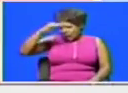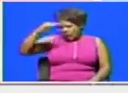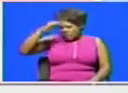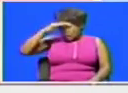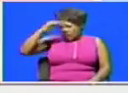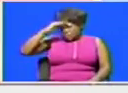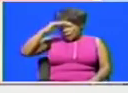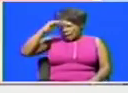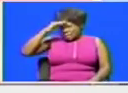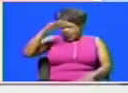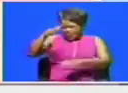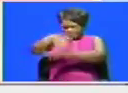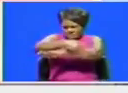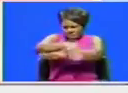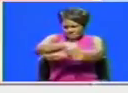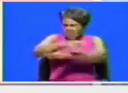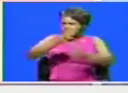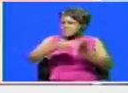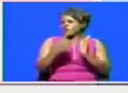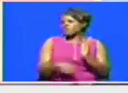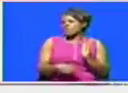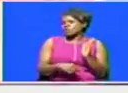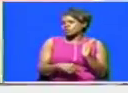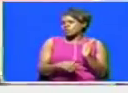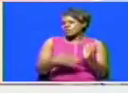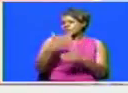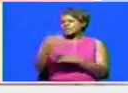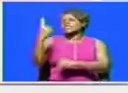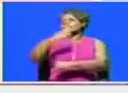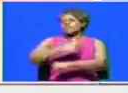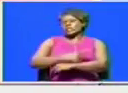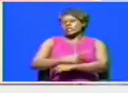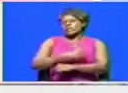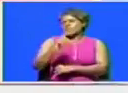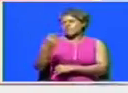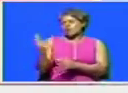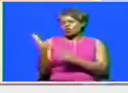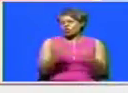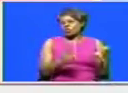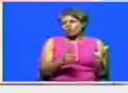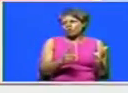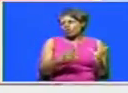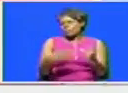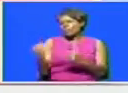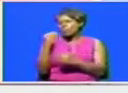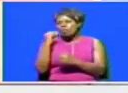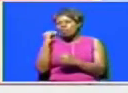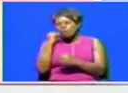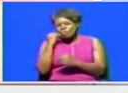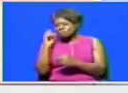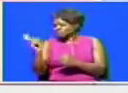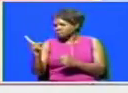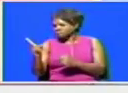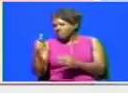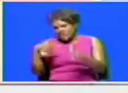kwa bar mpaka saa 6 usiku, hiyo inamaanisha umekaa kwa bar the next day. Mm. Manake wa Kenya wamezoea unatoka kazini uende nyumbani kwanza. Mm-hmm. Unaingia